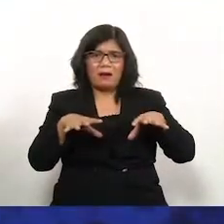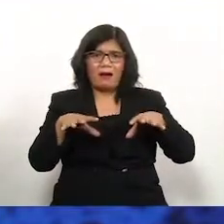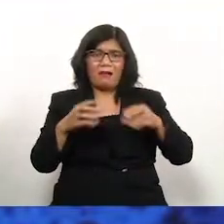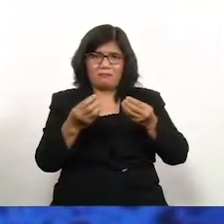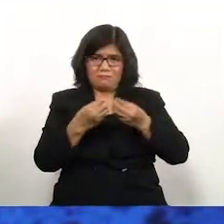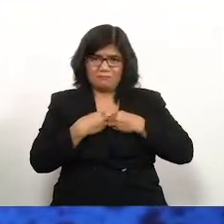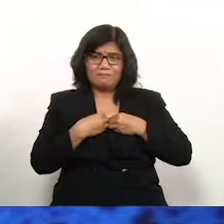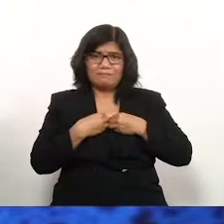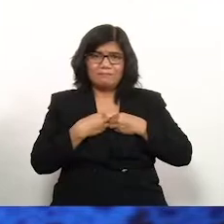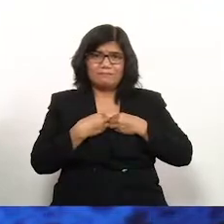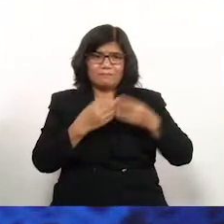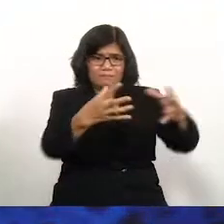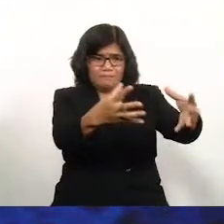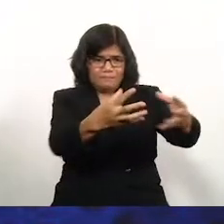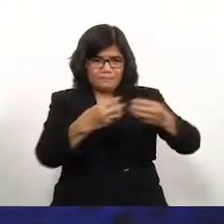ke